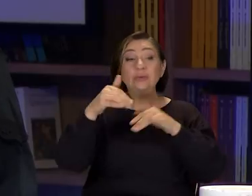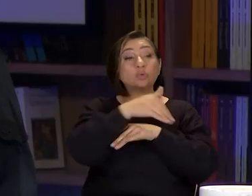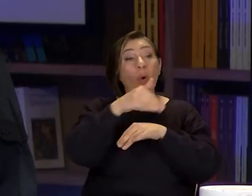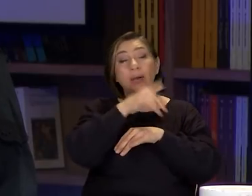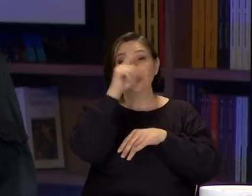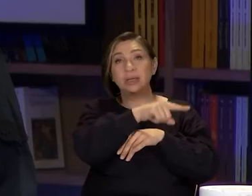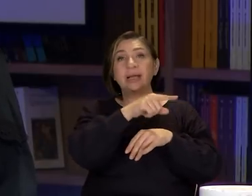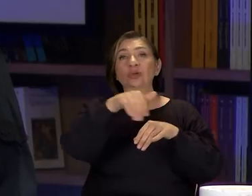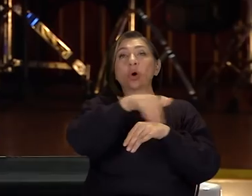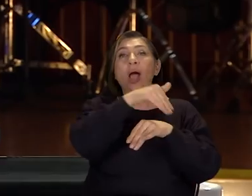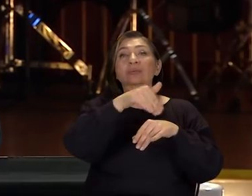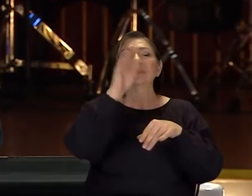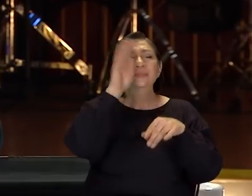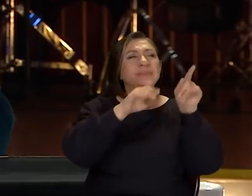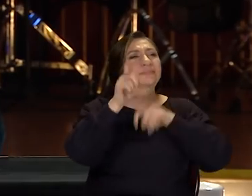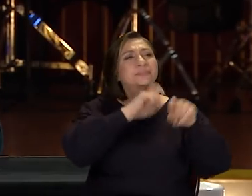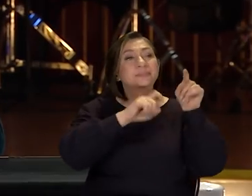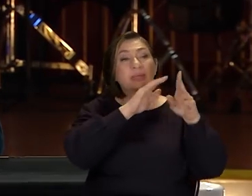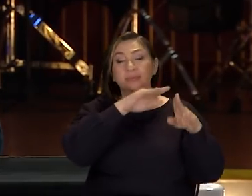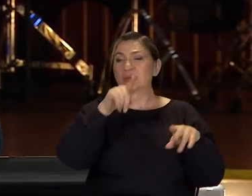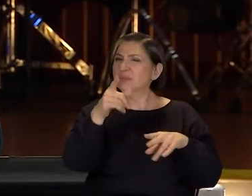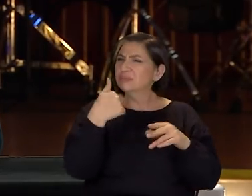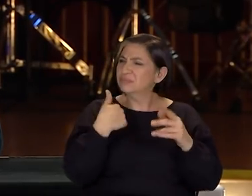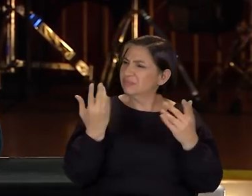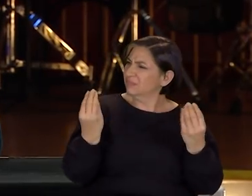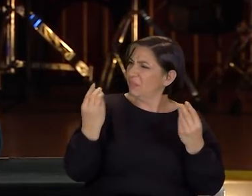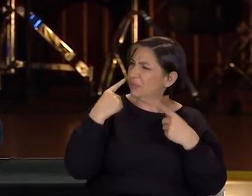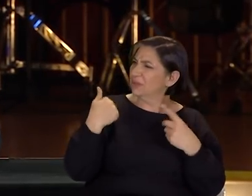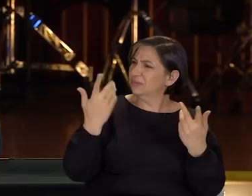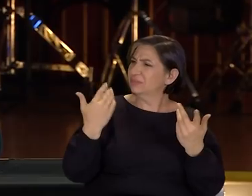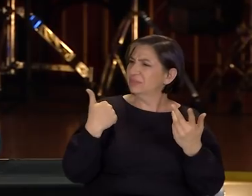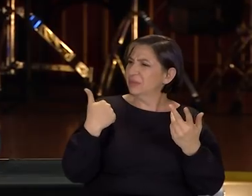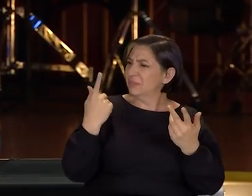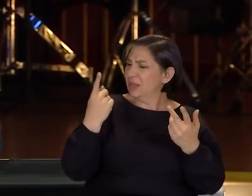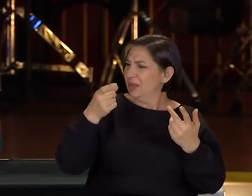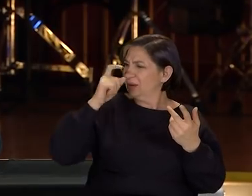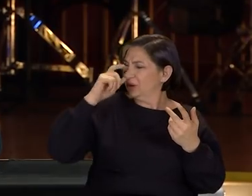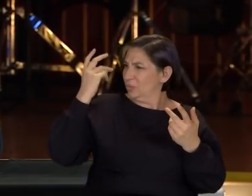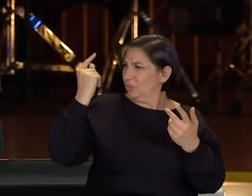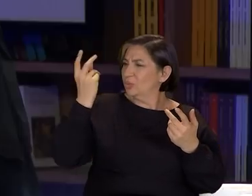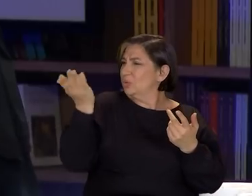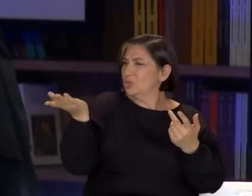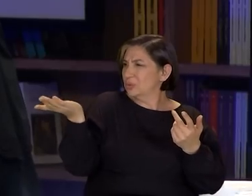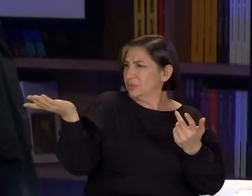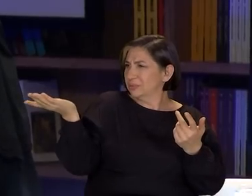Yani dışarıda yapılanlar için evde kal. Ne biçim davrandın bana öyle? Benim bir imparator olduğumu.